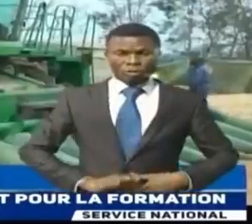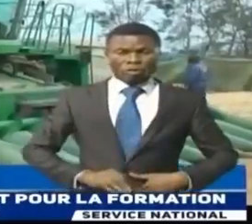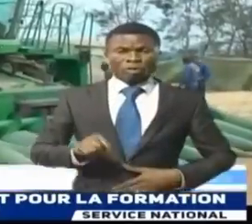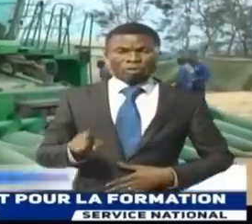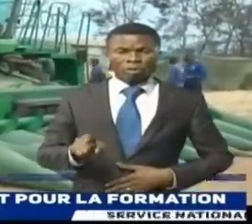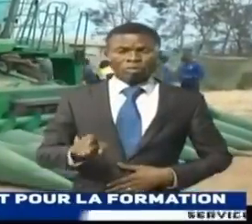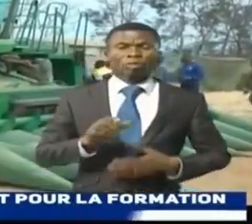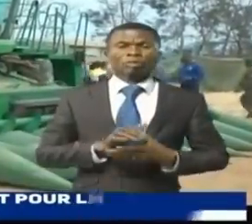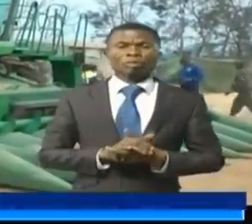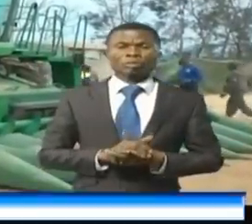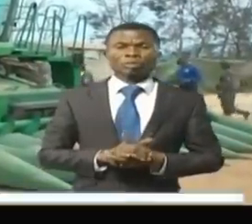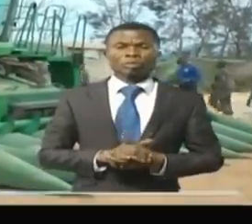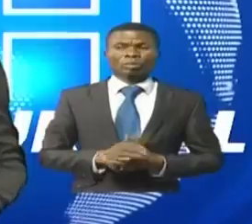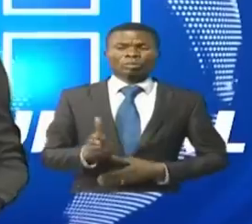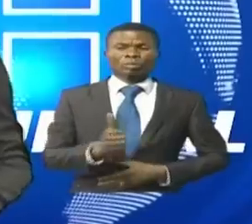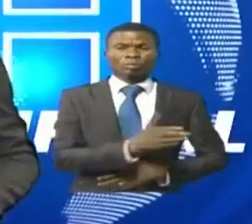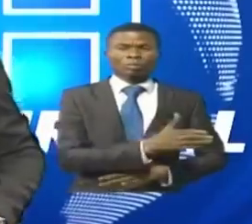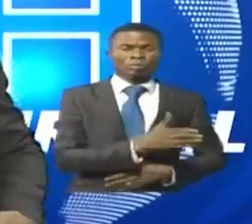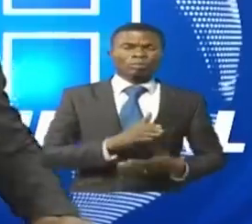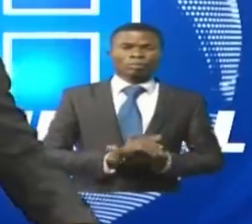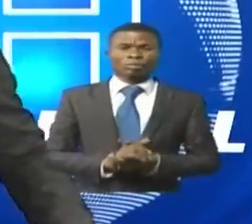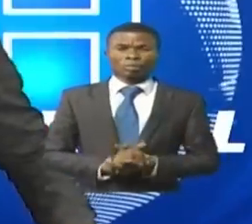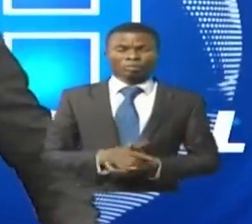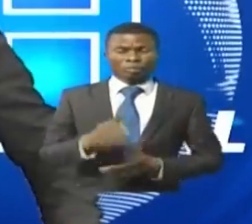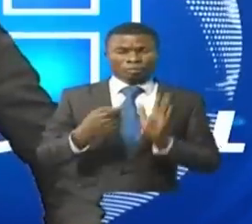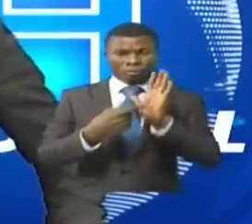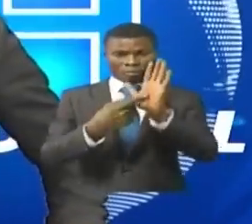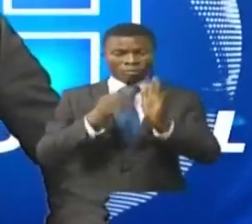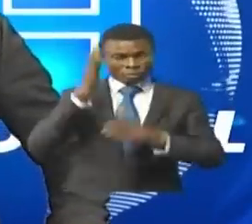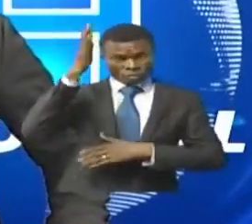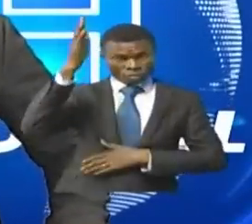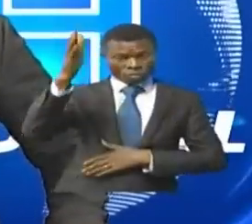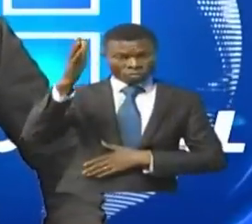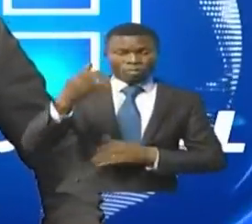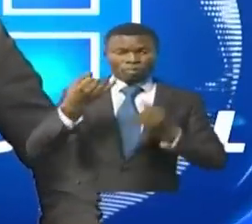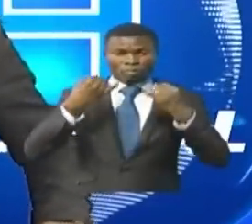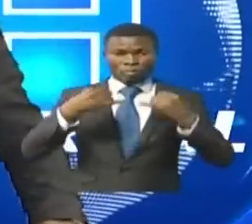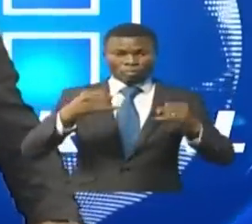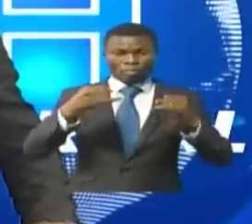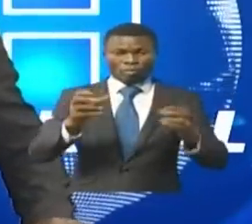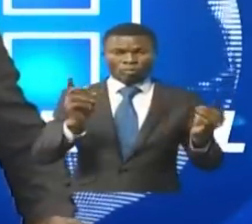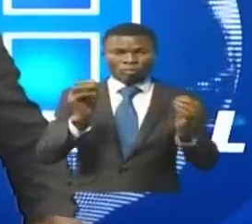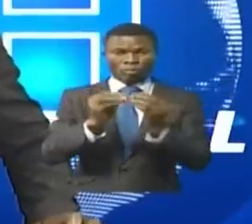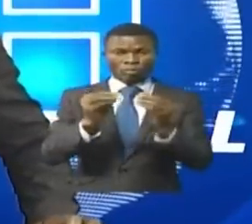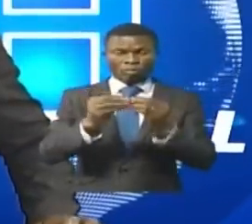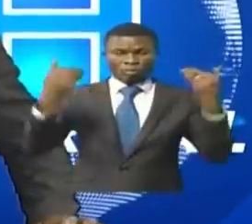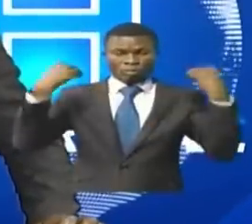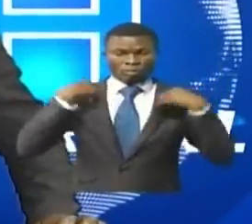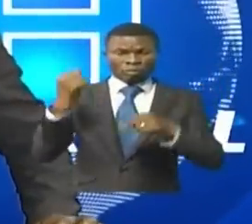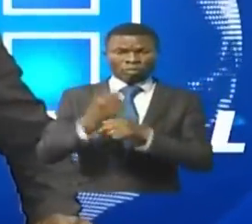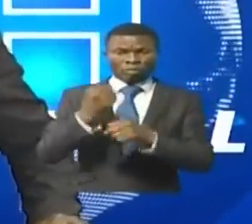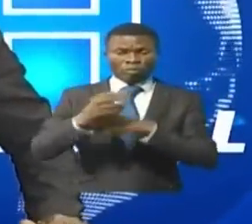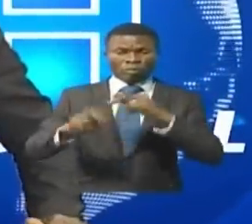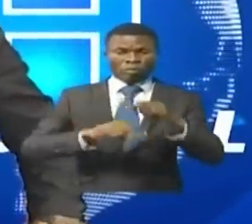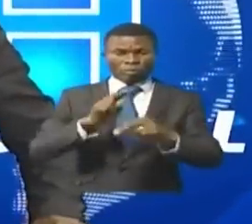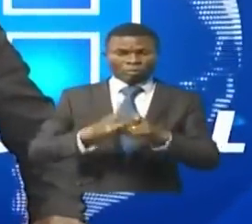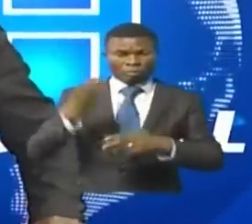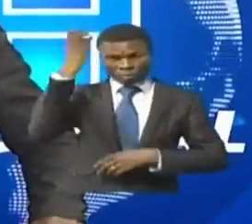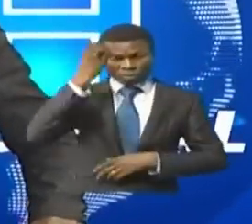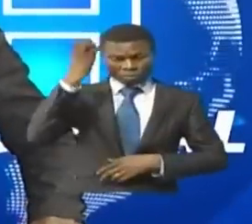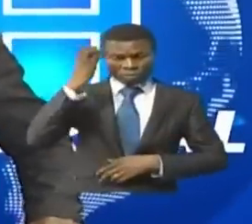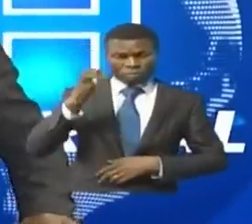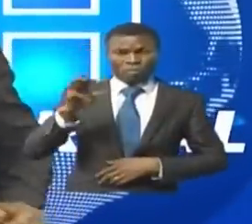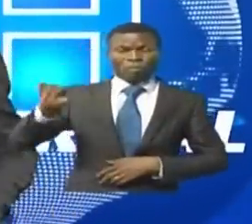Félix-Antoine Tshisekedi Tshilombo. Dans nos prochaines éditions d'information, la rencontre du commandant du service national, le général-major